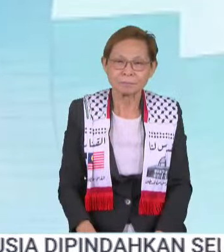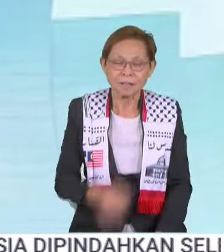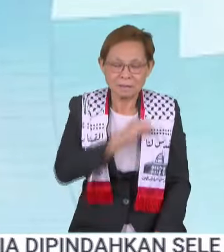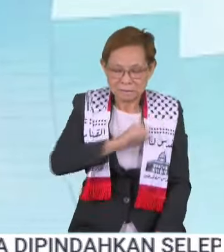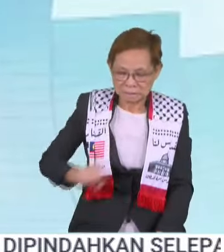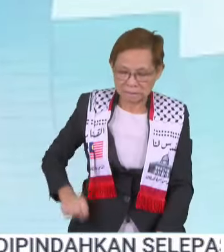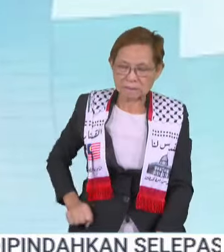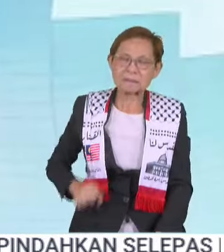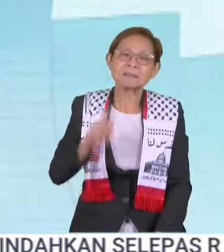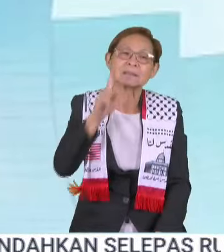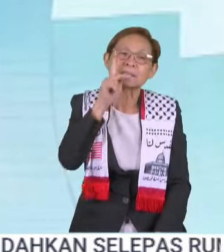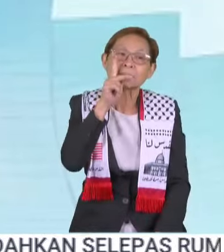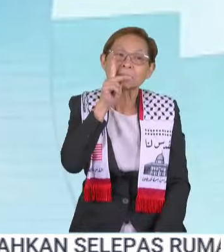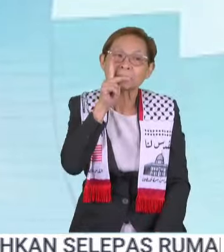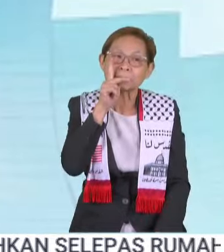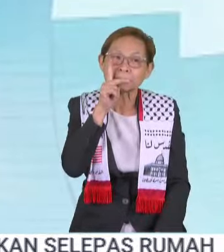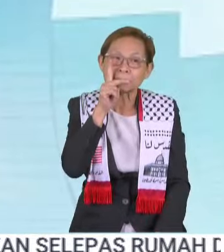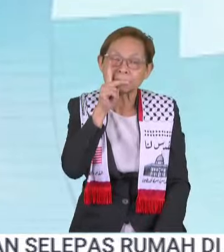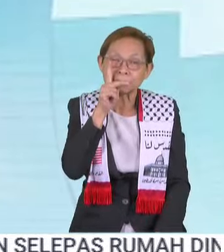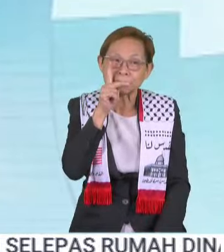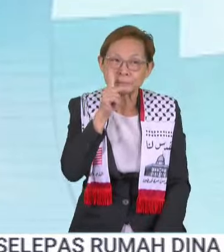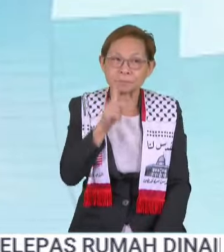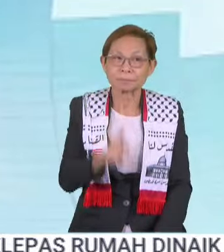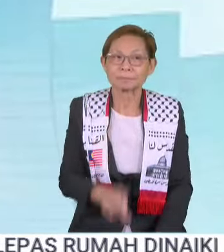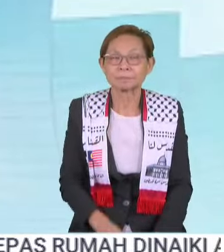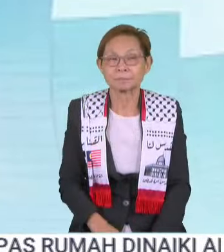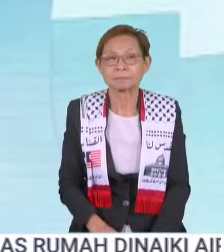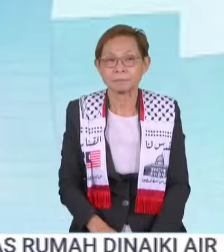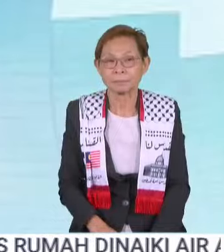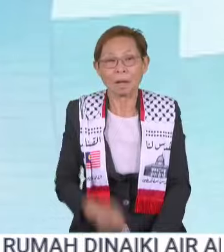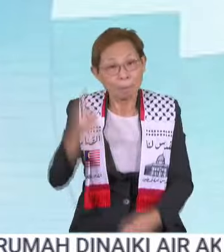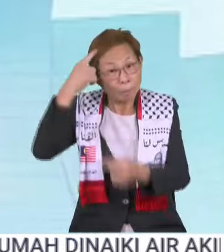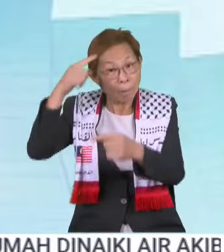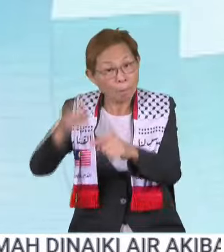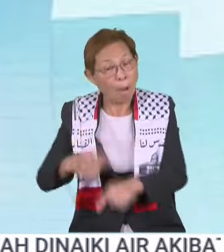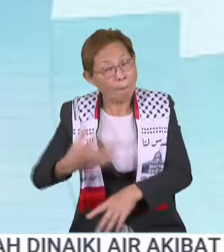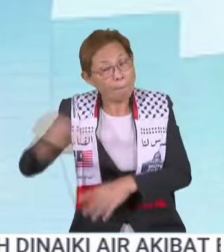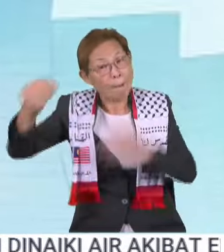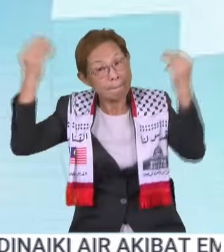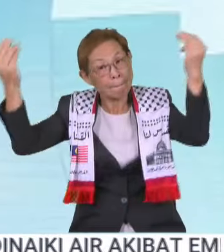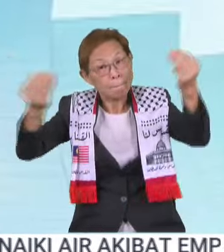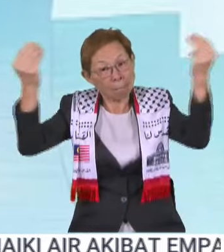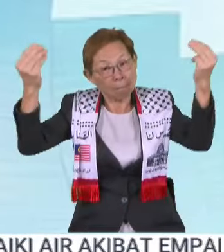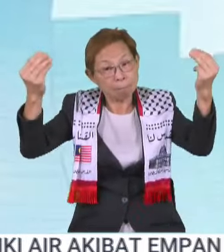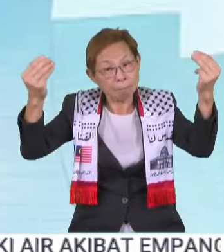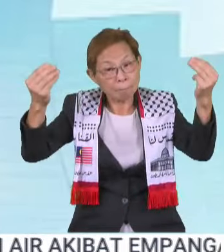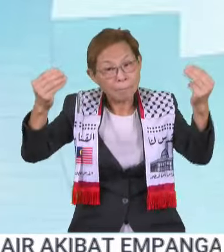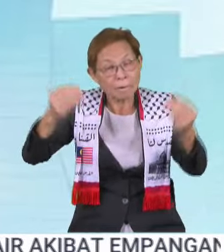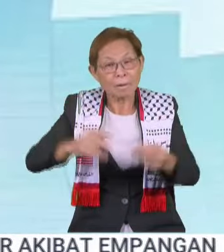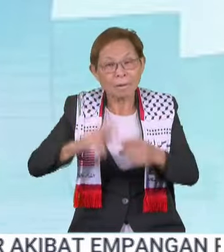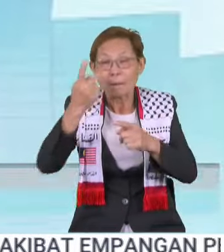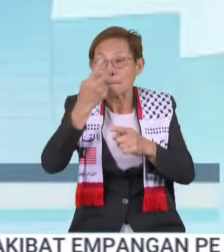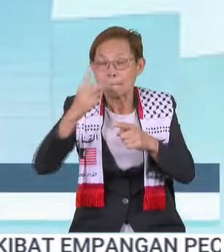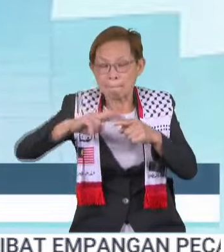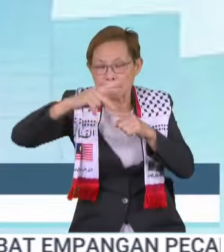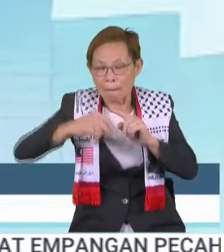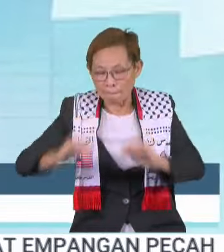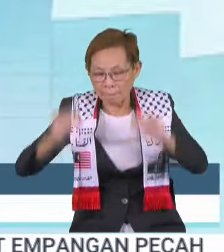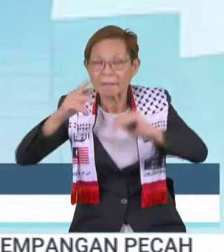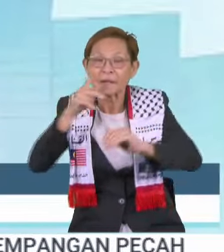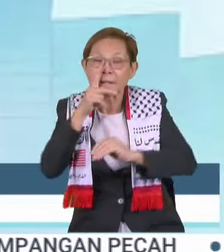Sultan Kedah Al-Aminul Karim Sultan Salahuddin Ibni Al-Marhum Sultan Baldishah berkenan berangkat ke Majlis Sah Khatam Al-Quran peringkat negeri